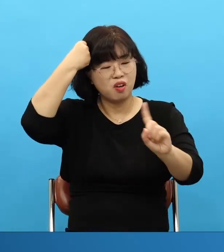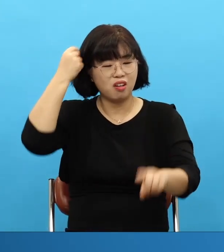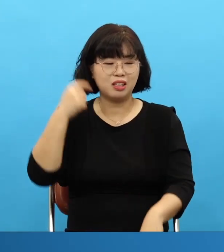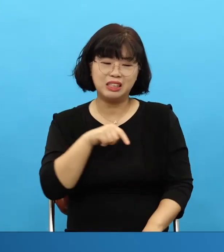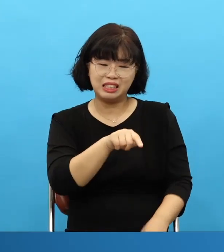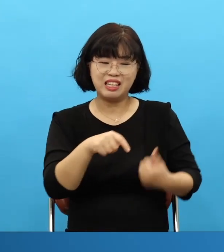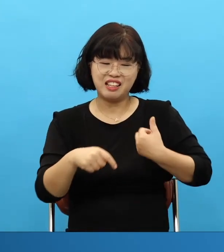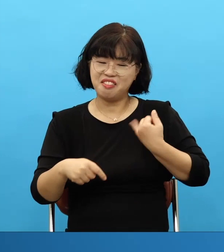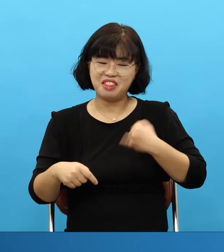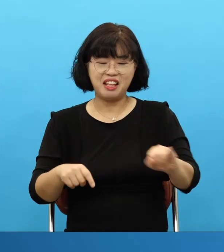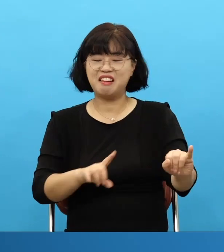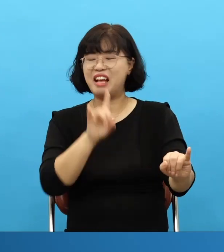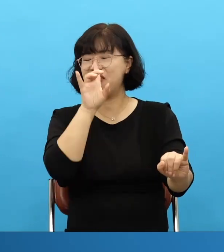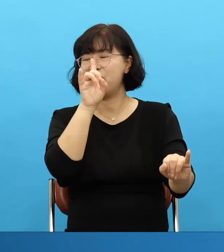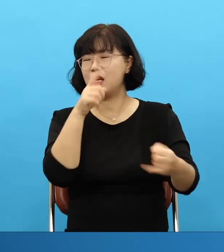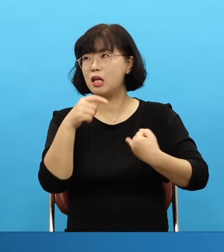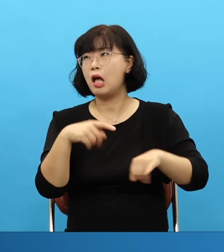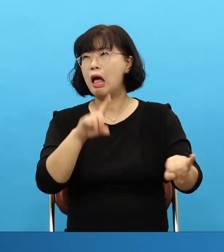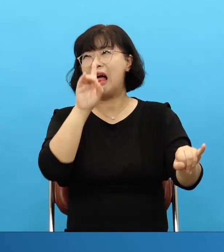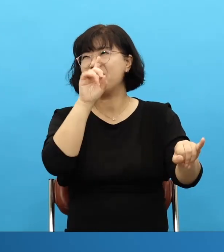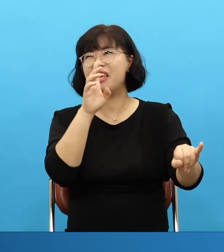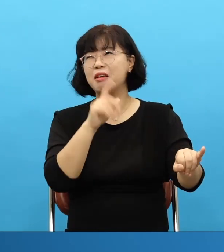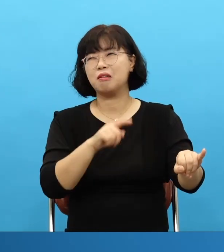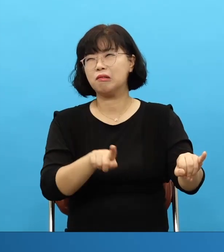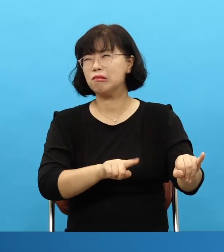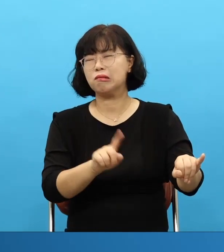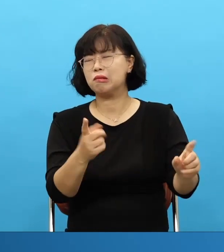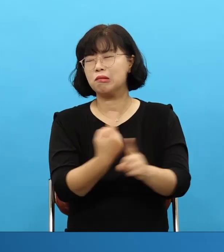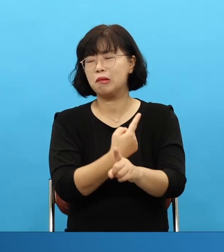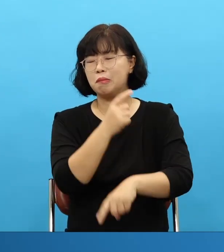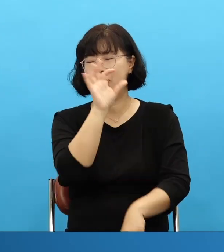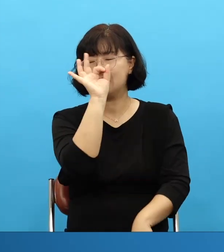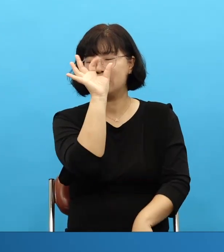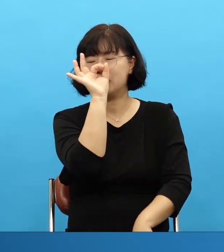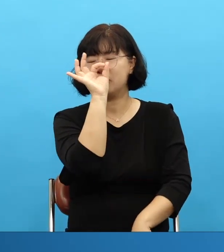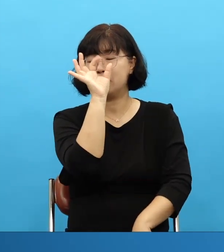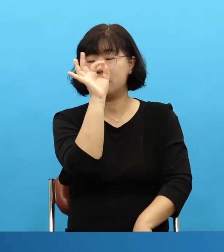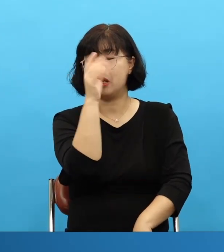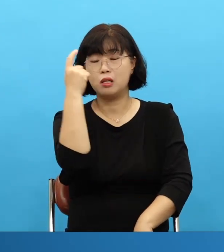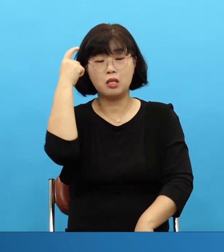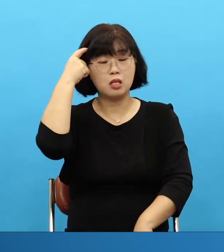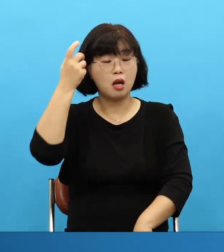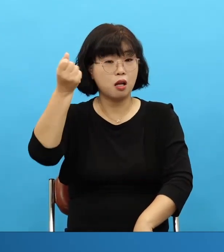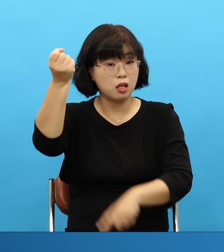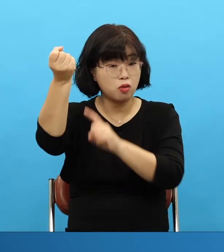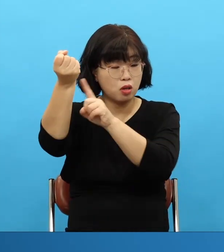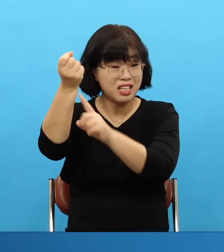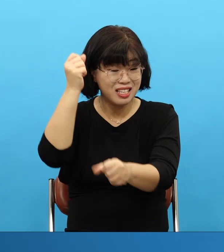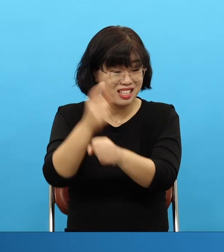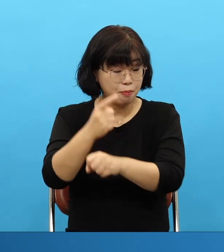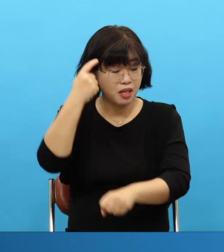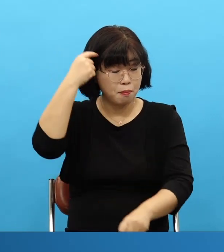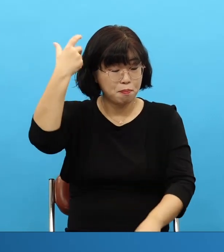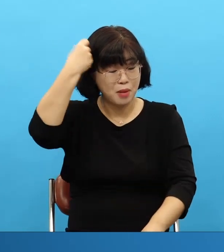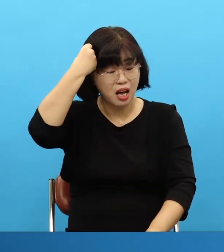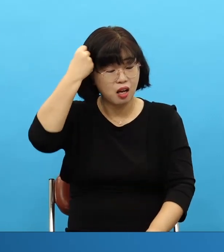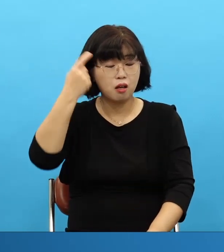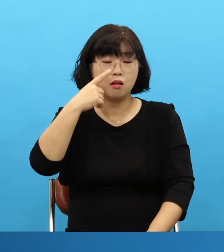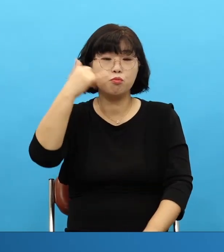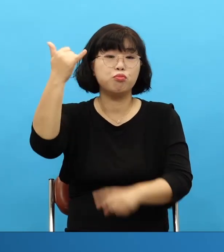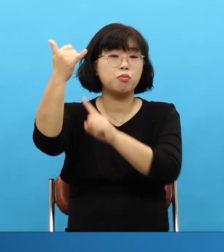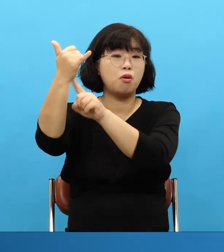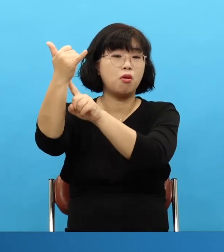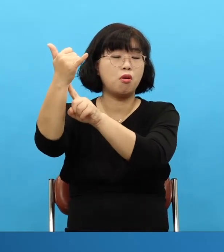really obstructed her from being 그 cured 부모의 선입견이요. was not herself, it was her parents. It was her 그렇잖아요. parents' 우리 preconceived 애는 안 notions. 돼. It's not going to work for my 너 child. 몰라서 그래.